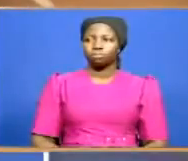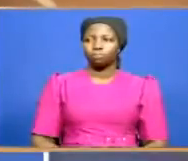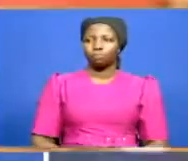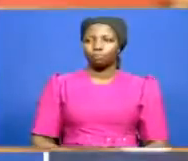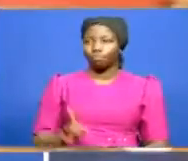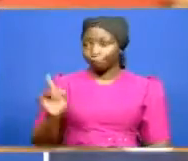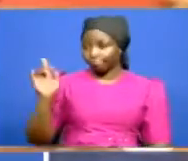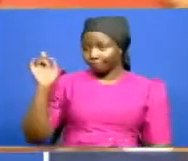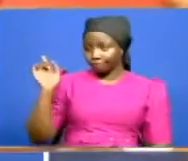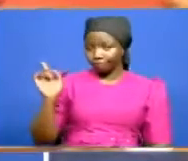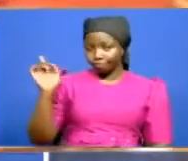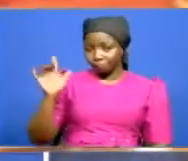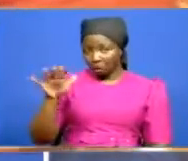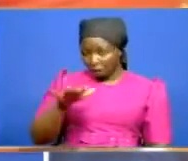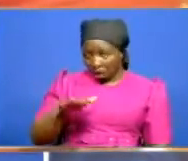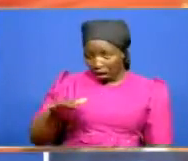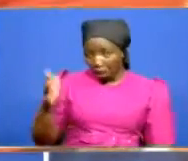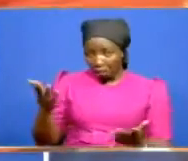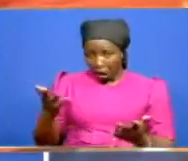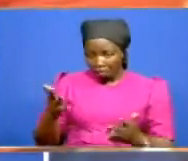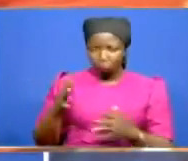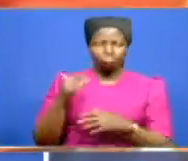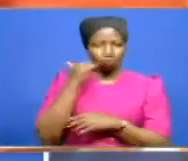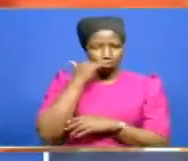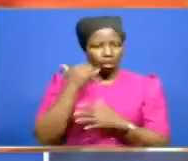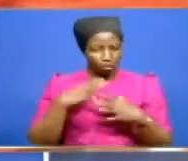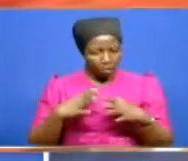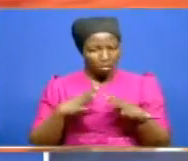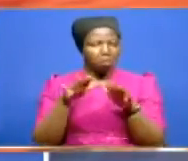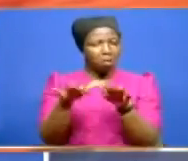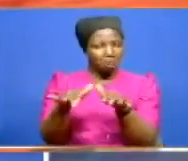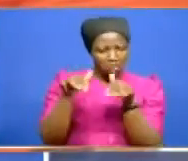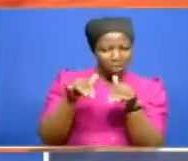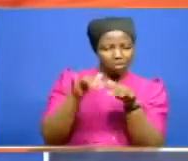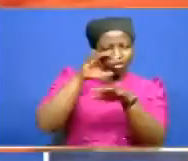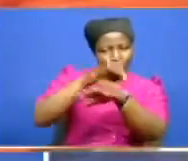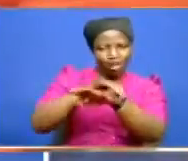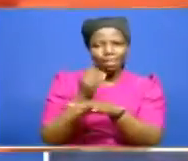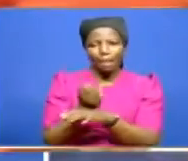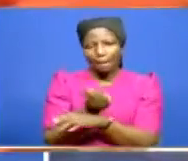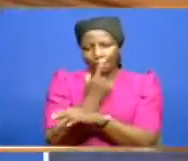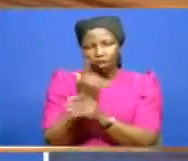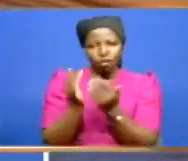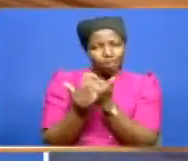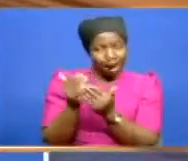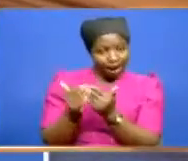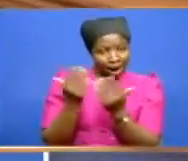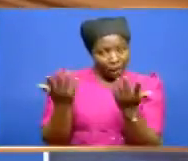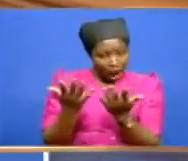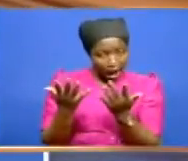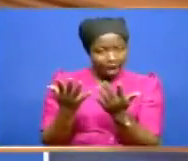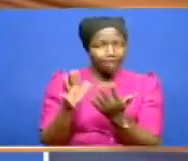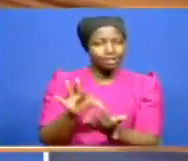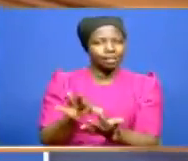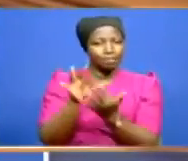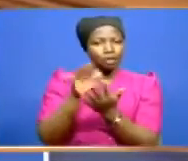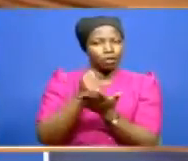Hili ni eneo la wagonjwa kusubiri kuhudumiwa katika hospitali ya matibabu maalum ya kaunti ya